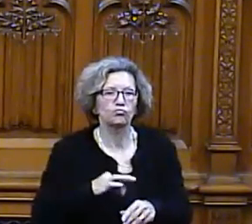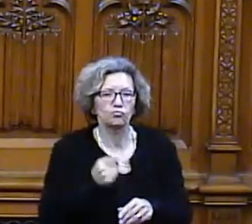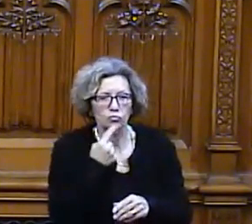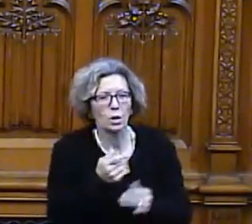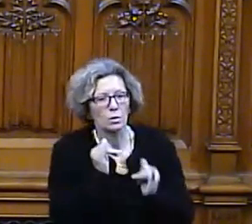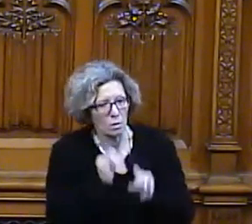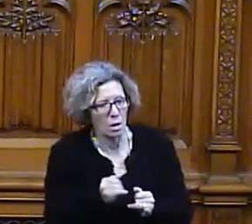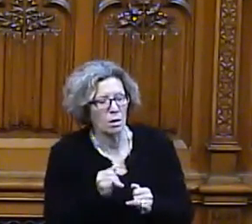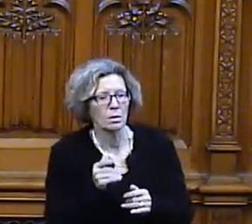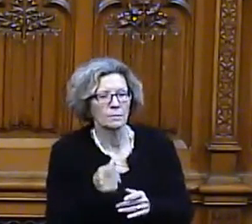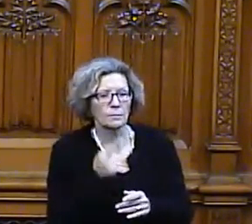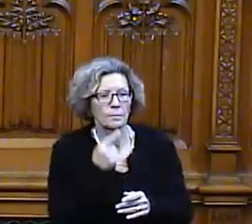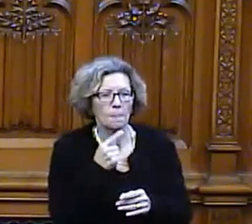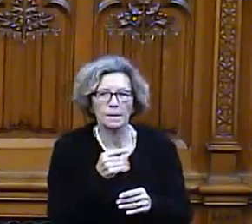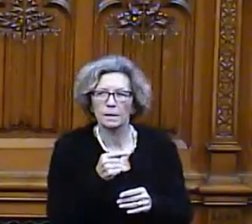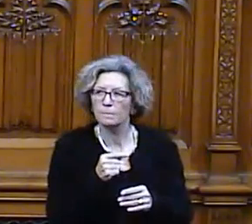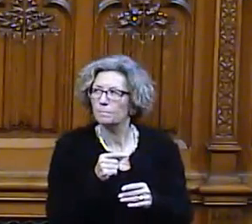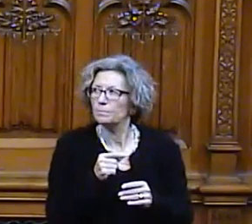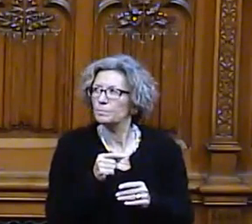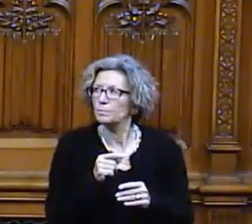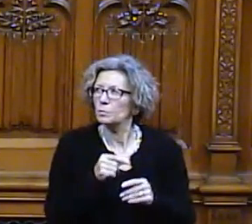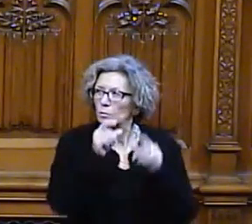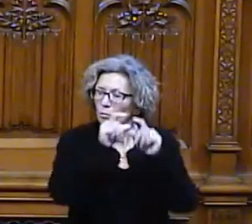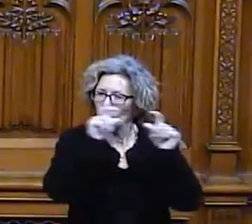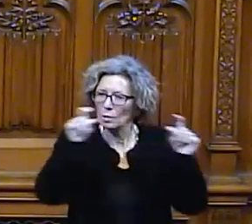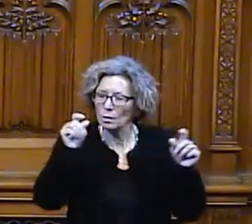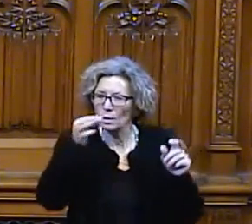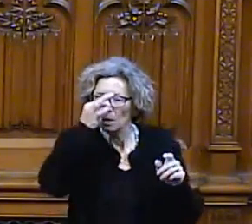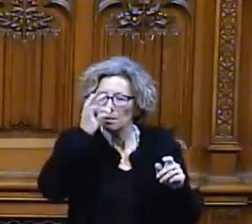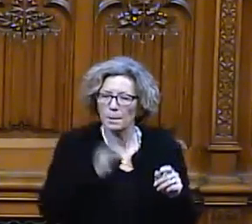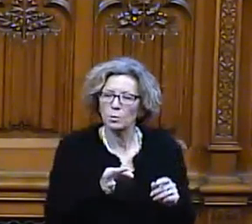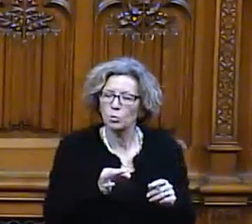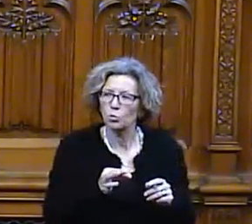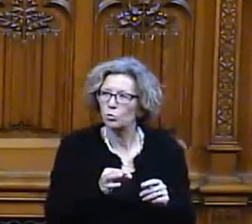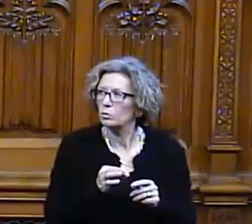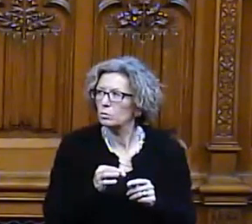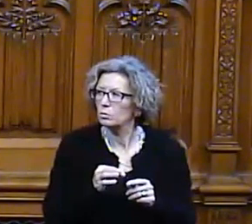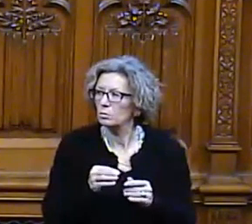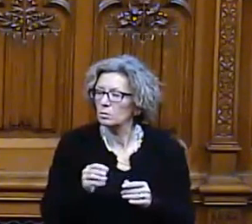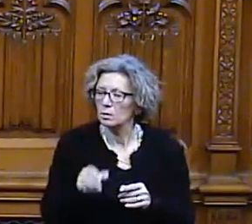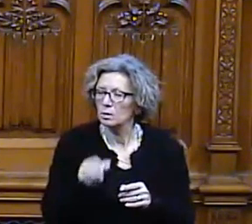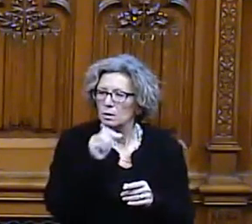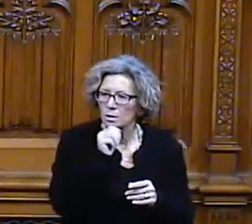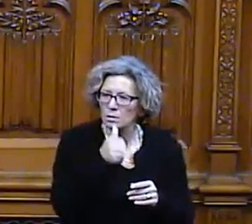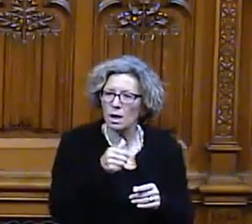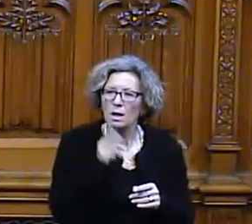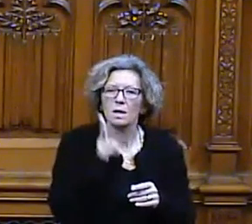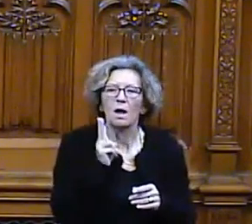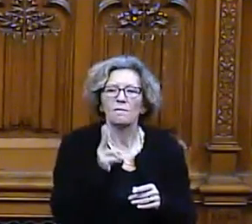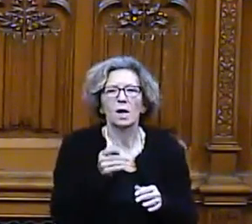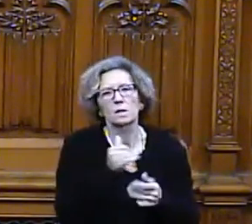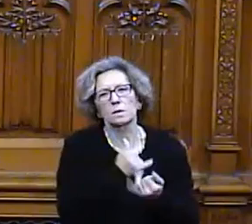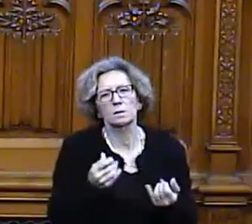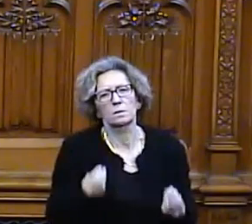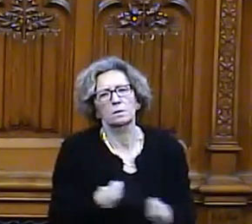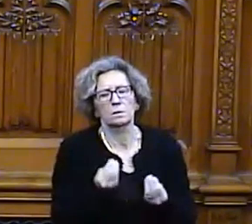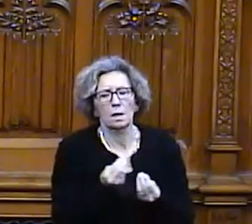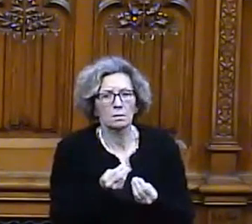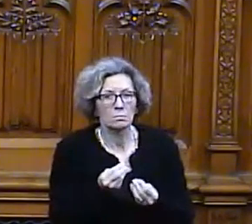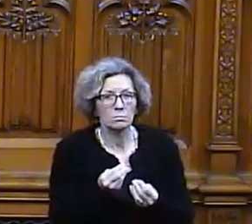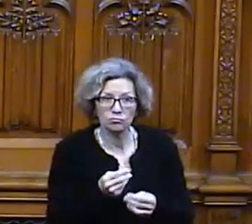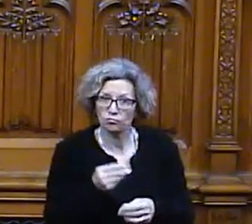sogar eine Überschrift im Wirtschaftskapitel: Betrug ist kein Kavaliersdelikt.